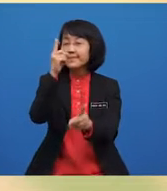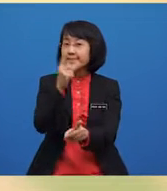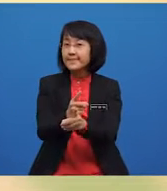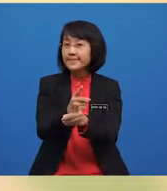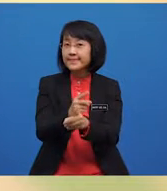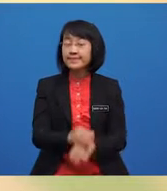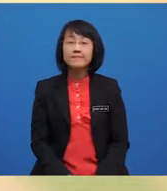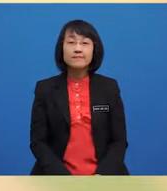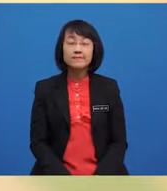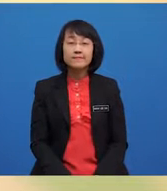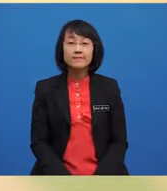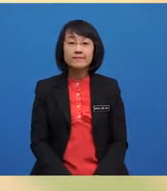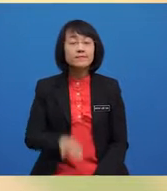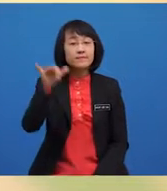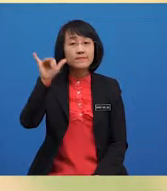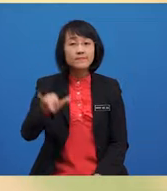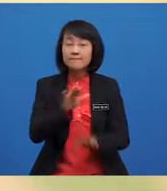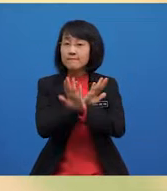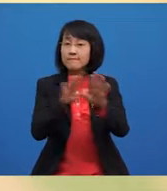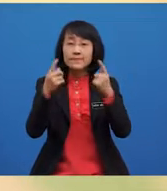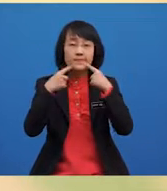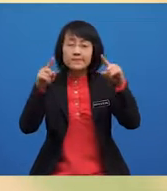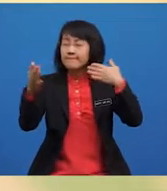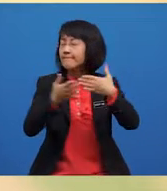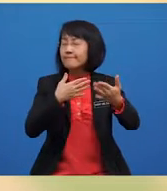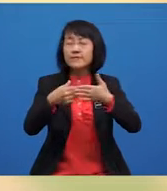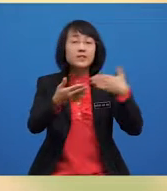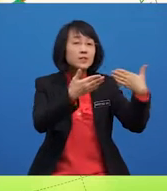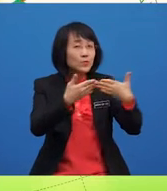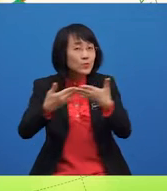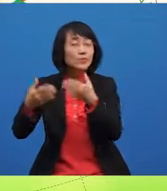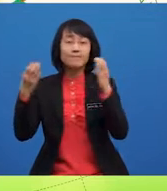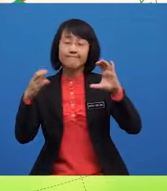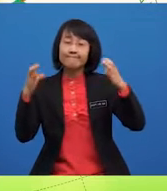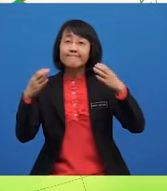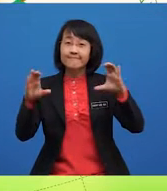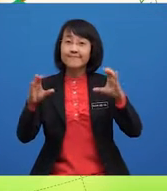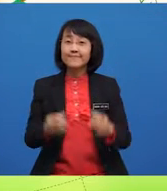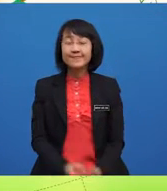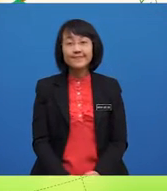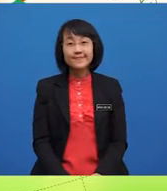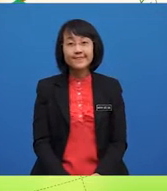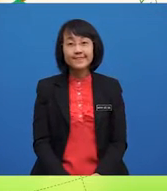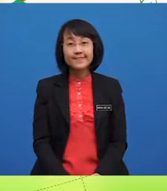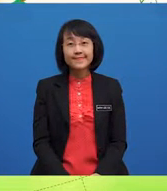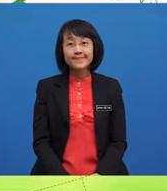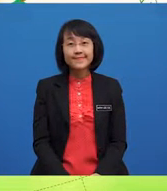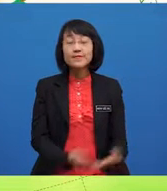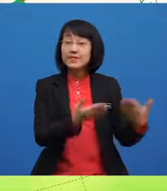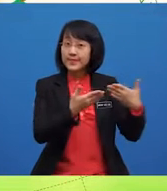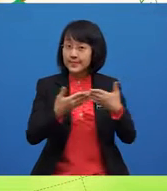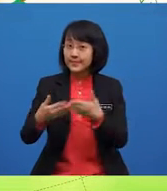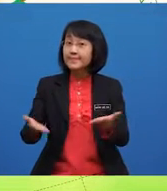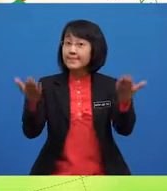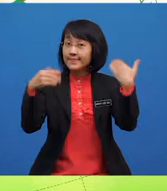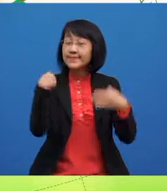tidak berjaya, teruskan mencuba. Baiklah, seterusnya mari